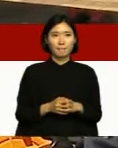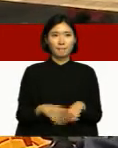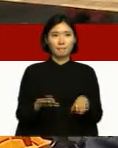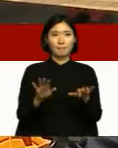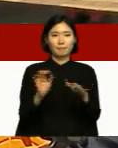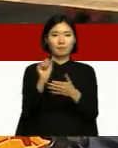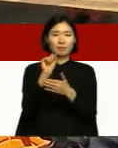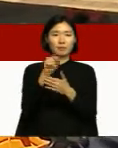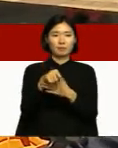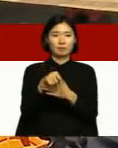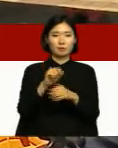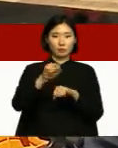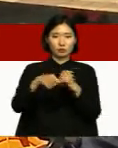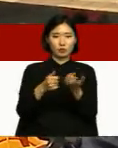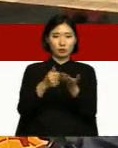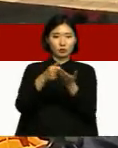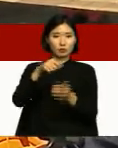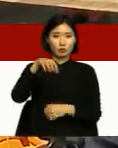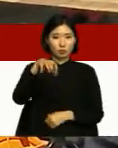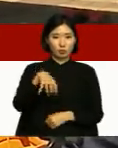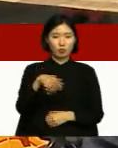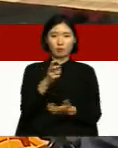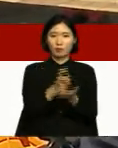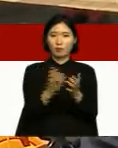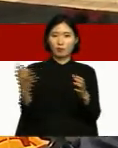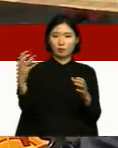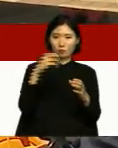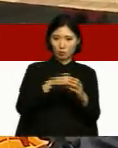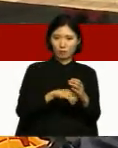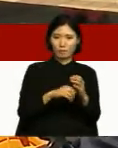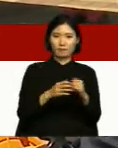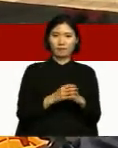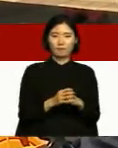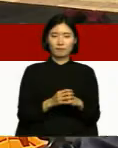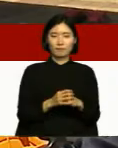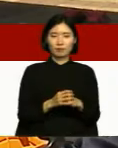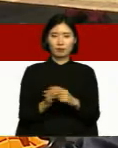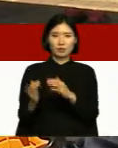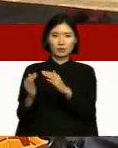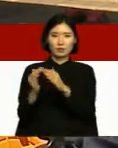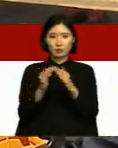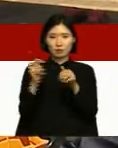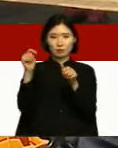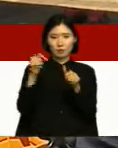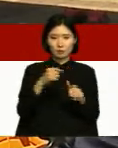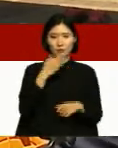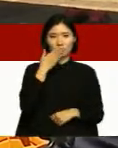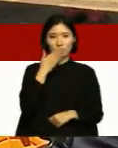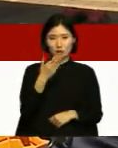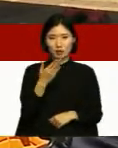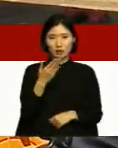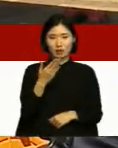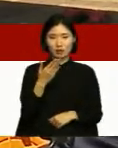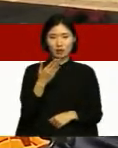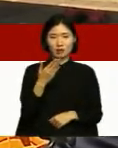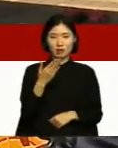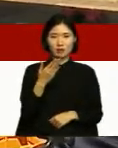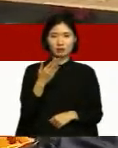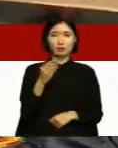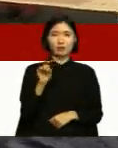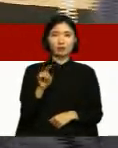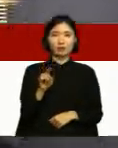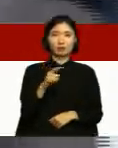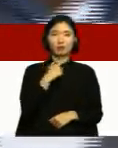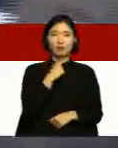이번에 허가난 축사도 그 조례 안에 포함이 되어서 이전 명령할 수 있게끔 되는 것이 마을의